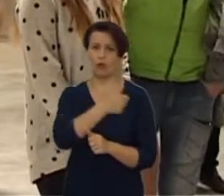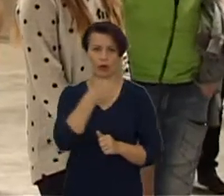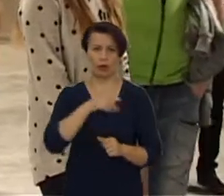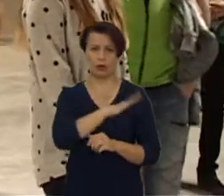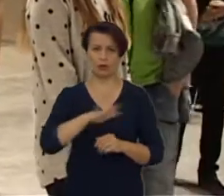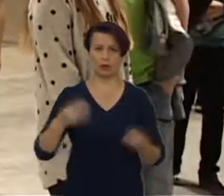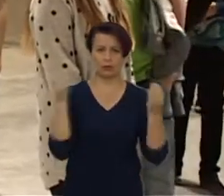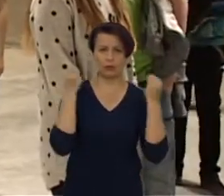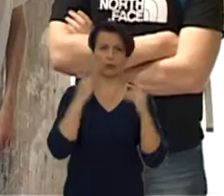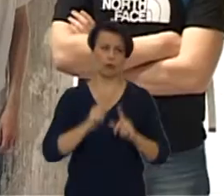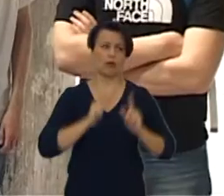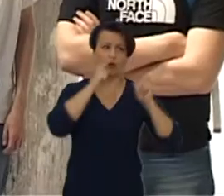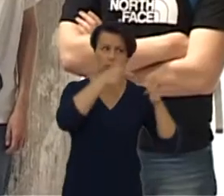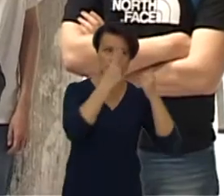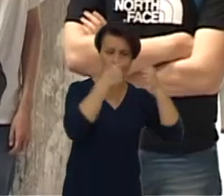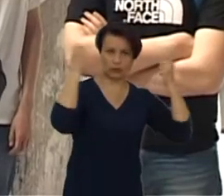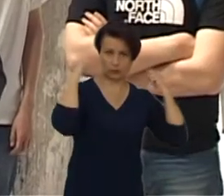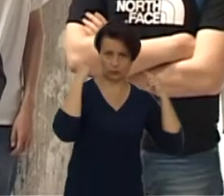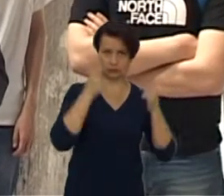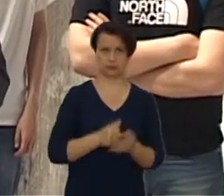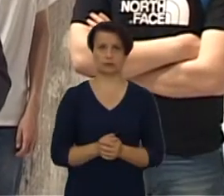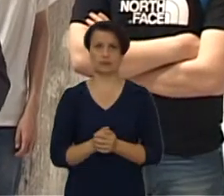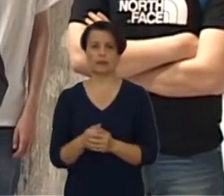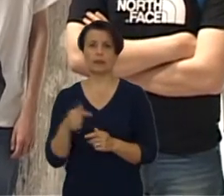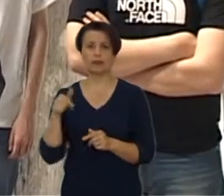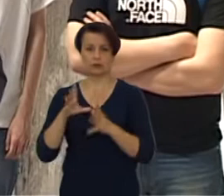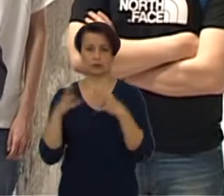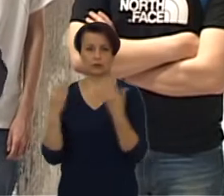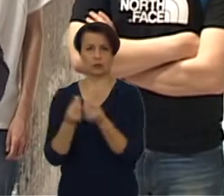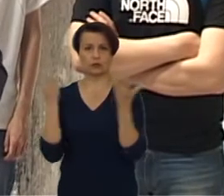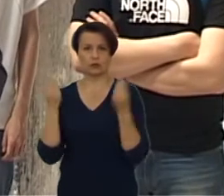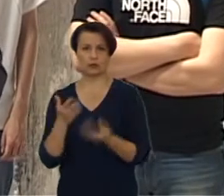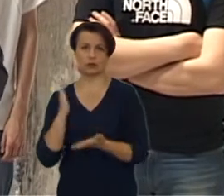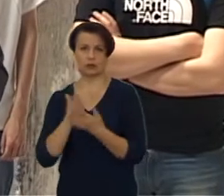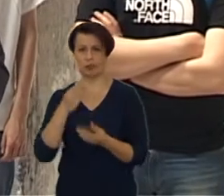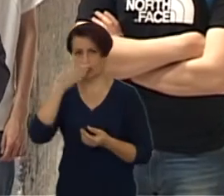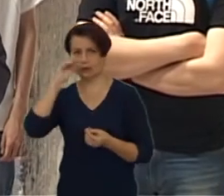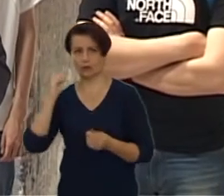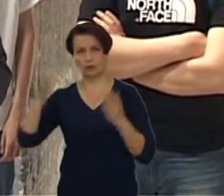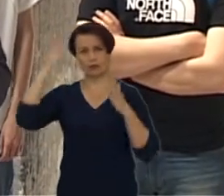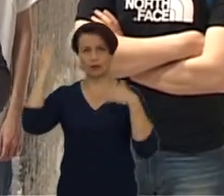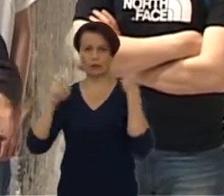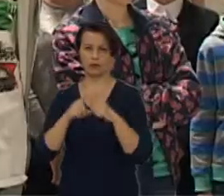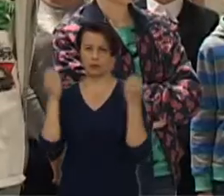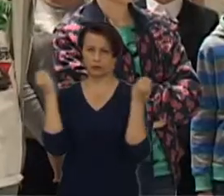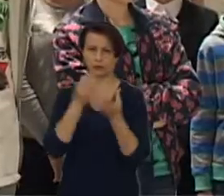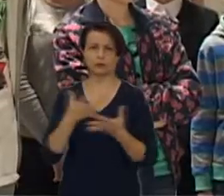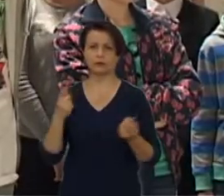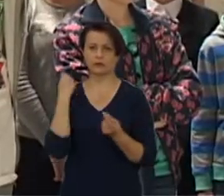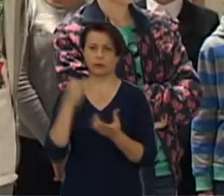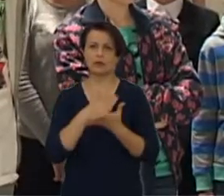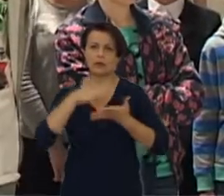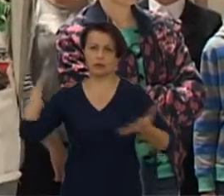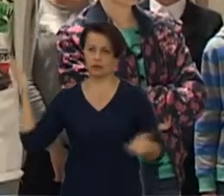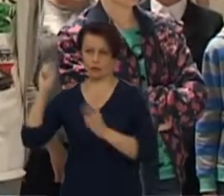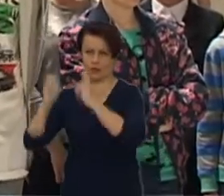o žingeidus ir gerai besimokantis vaikai pasuka į universitetus. Tad šeimų diena yra tik linksma pramoga ir susipažinimas su